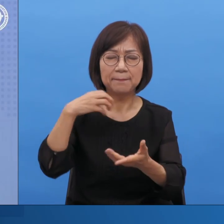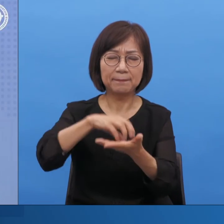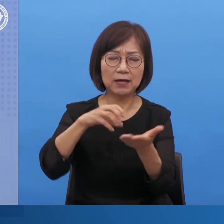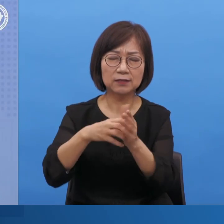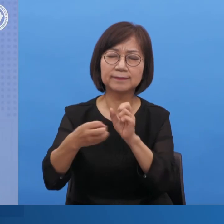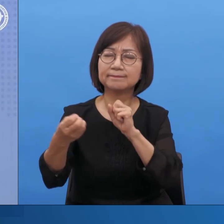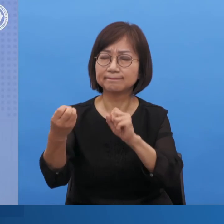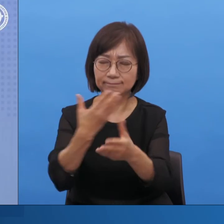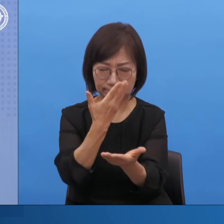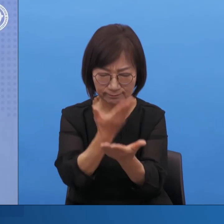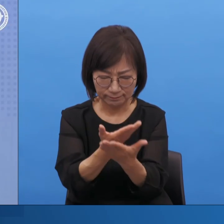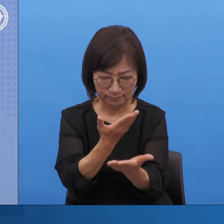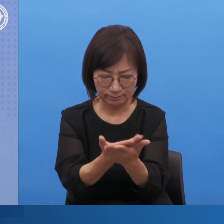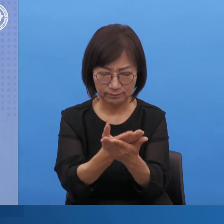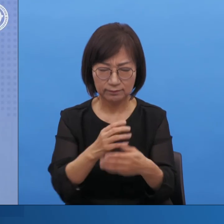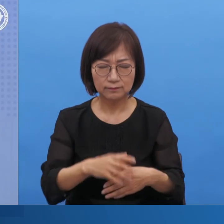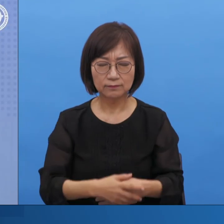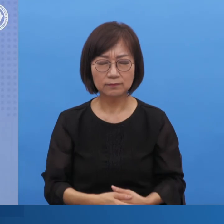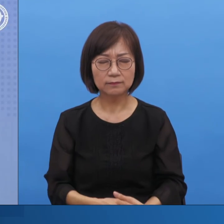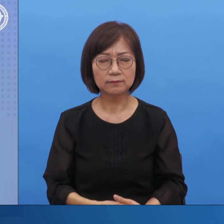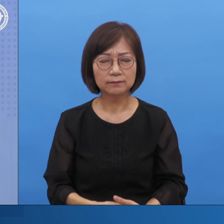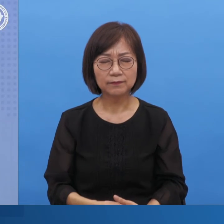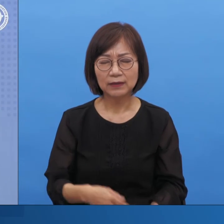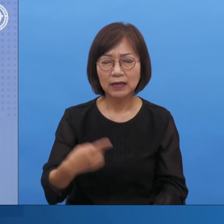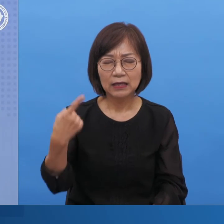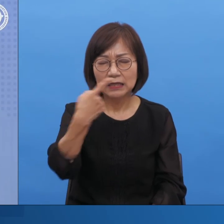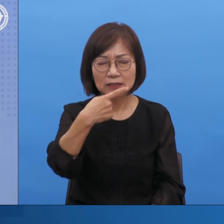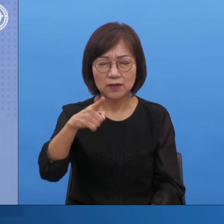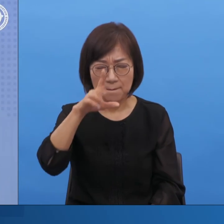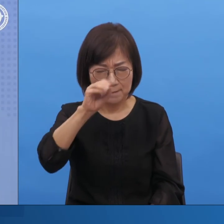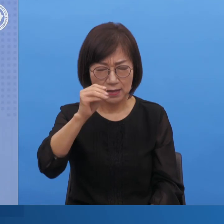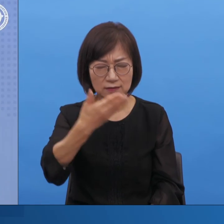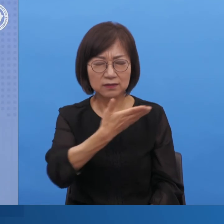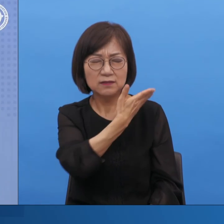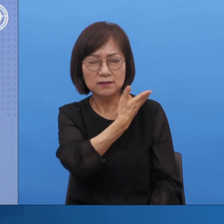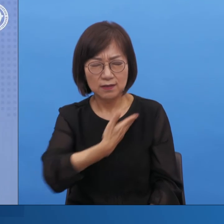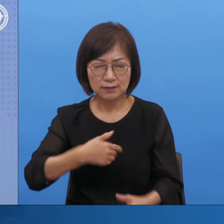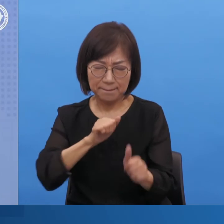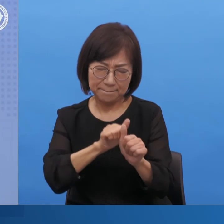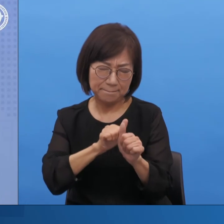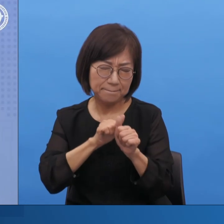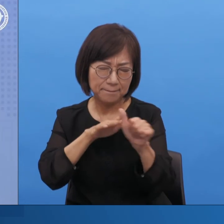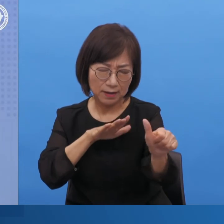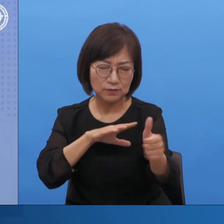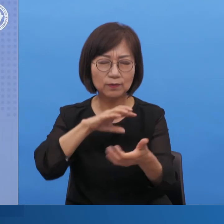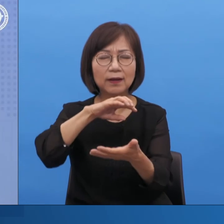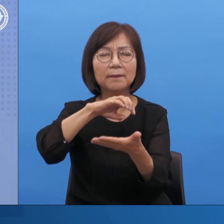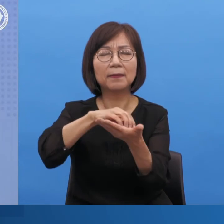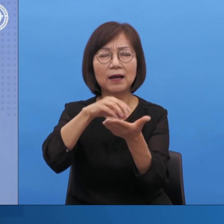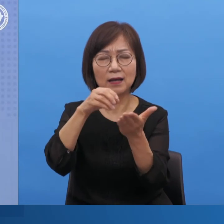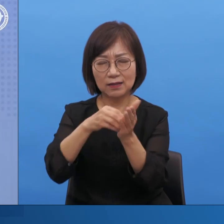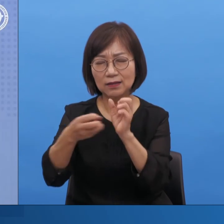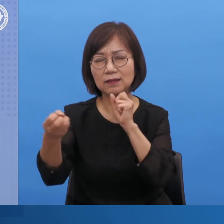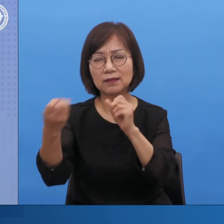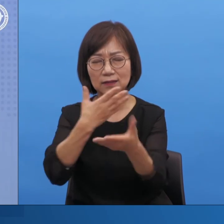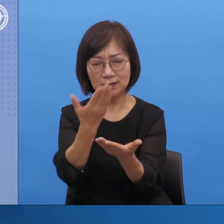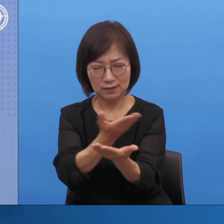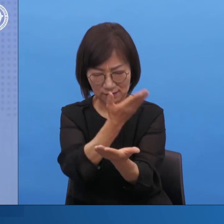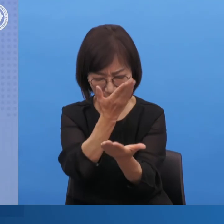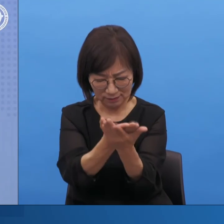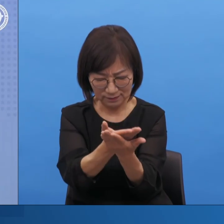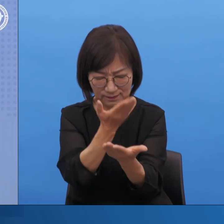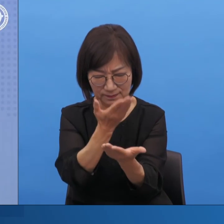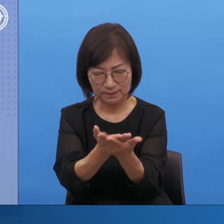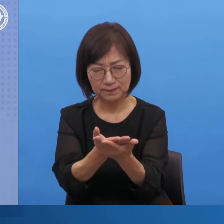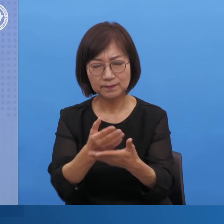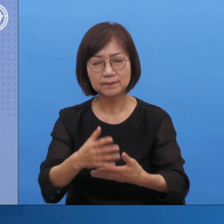that we could save this region. 당연히 1천만 제자 파송할 만큼 응답해 주옵소서. Answer us enough to commission out